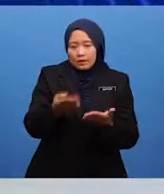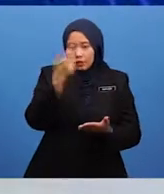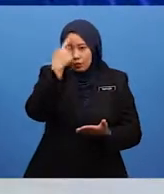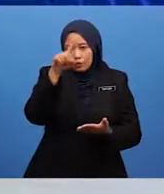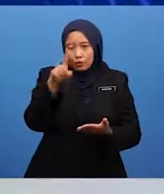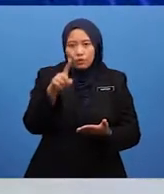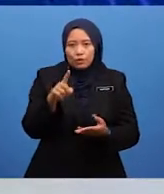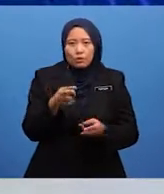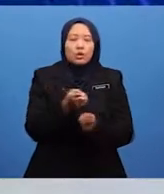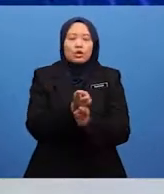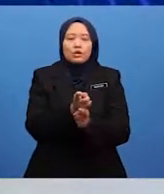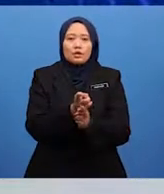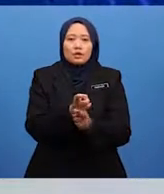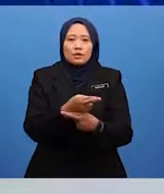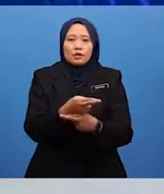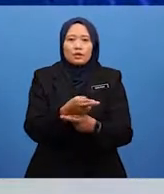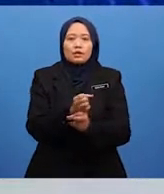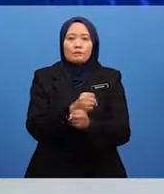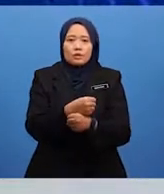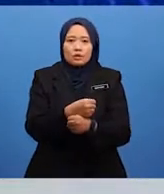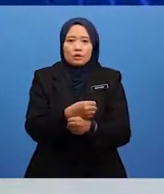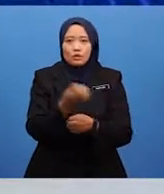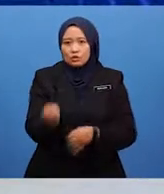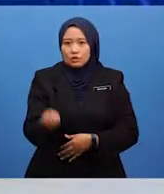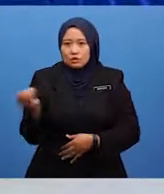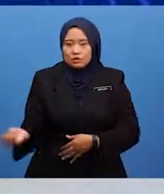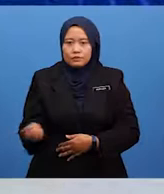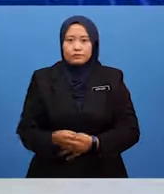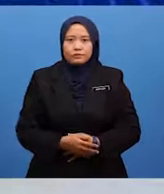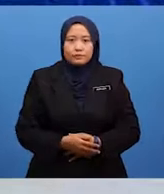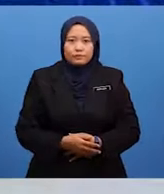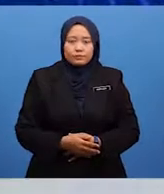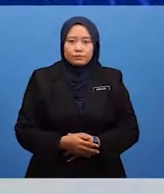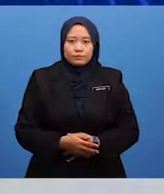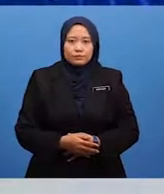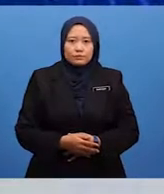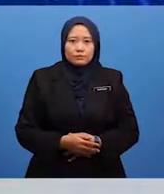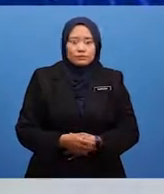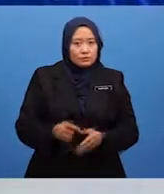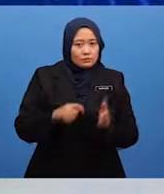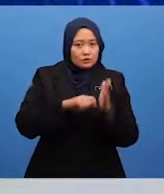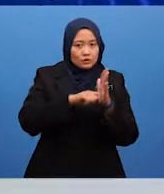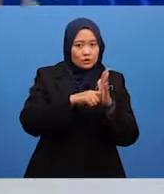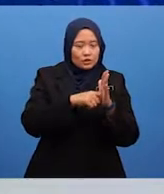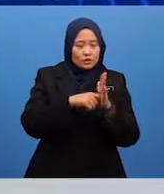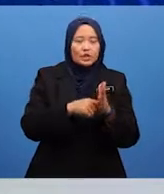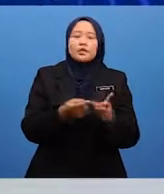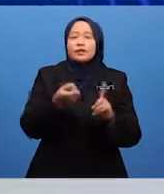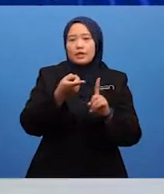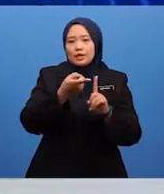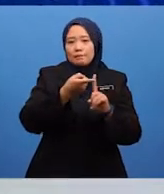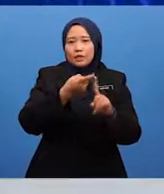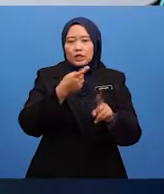berkulit kita harus ingat kata kunci tentang sistem etik kemudian jadi pada produk sejati kepada produk sebenarnya